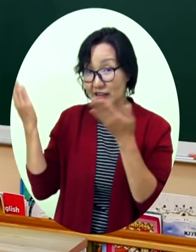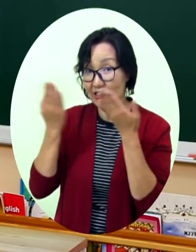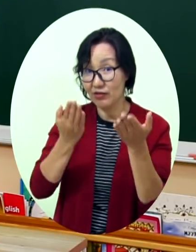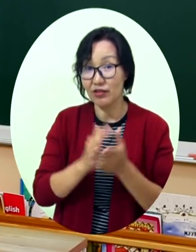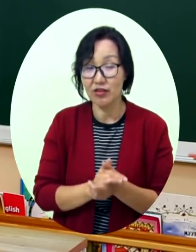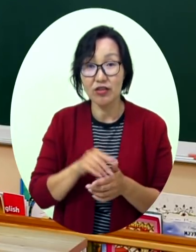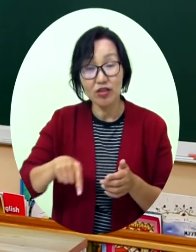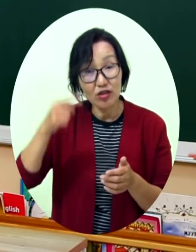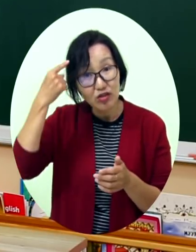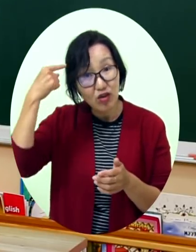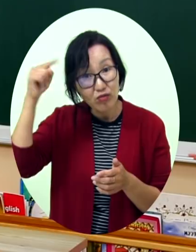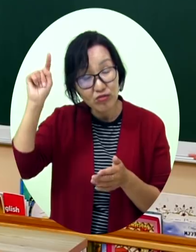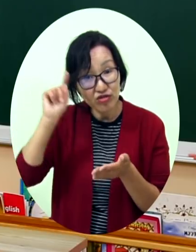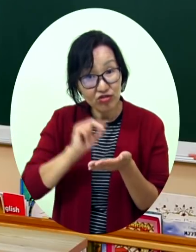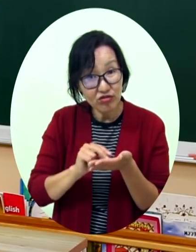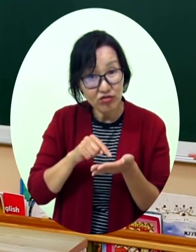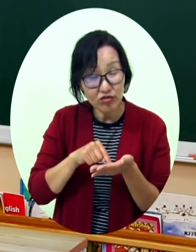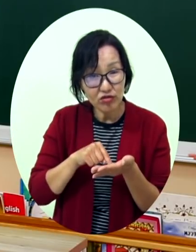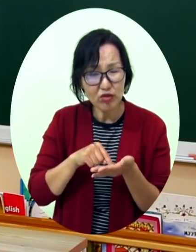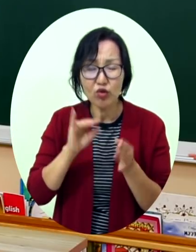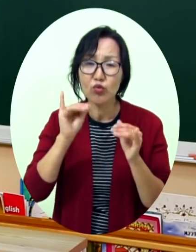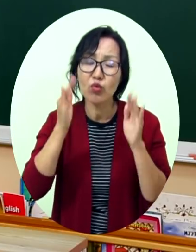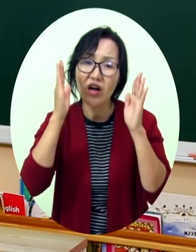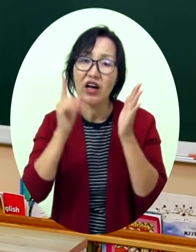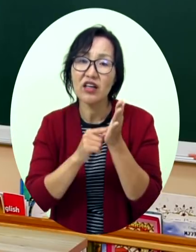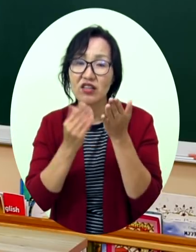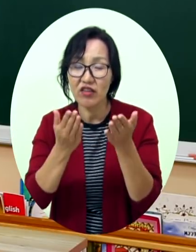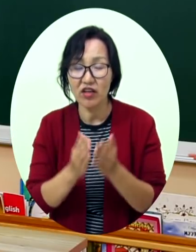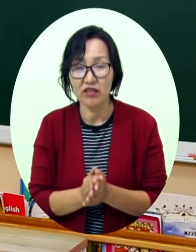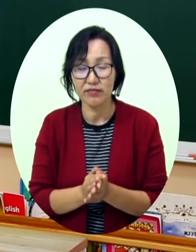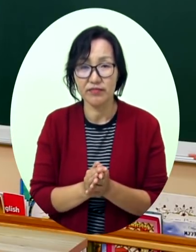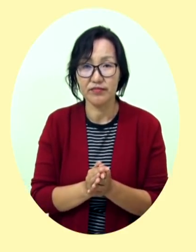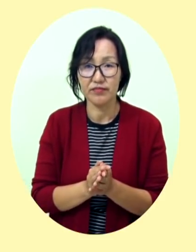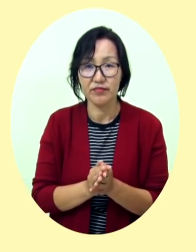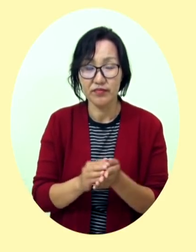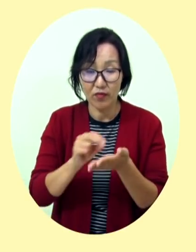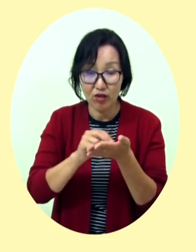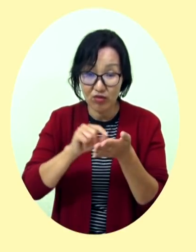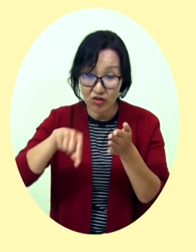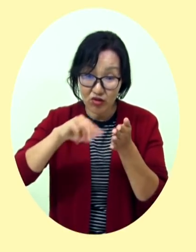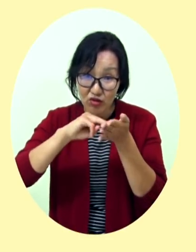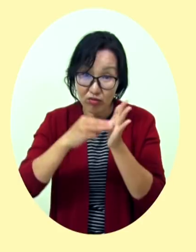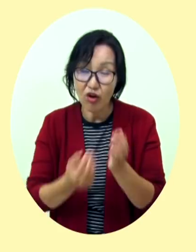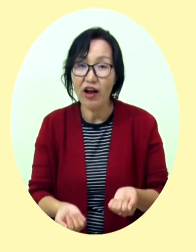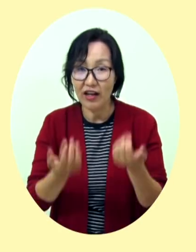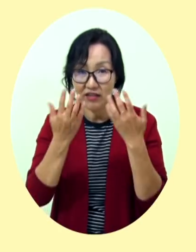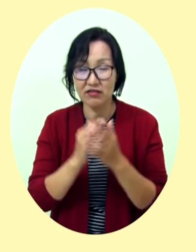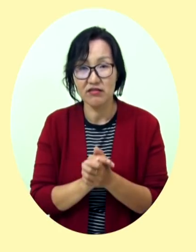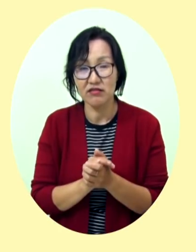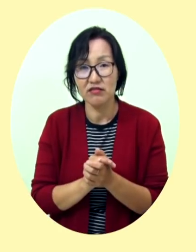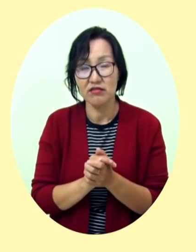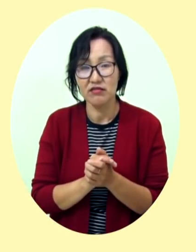анхаарал хандуулаарай. Зохион бичгэд юуг анхаарах ёстой юм бол? Бичих төлөвлөгөөгөө гаргана.